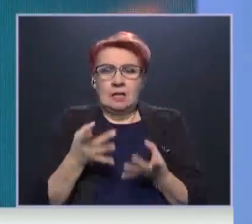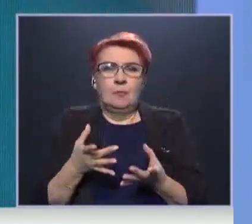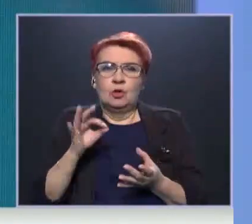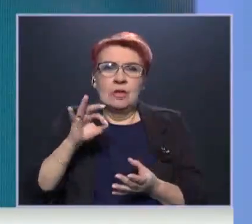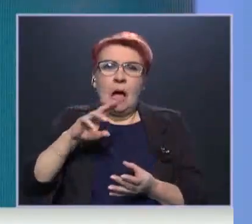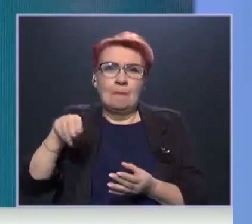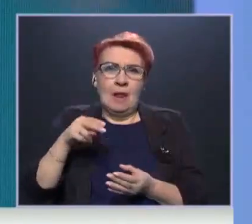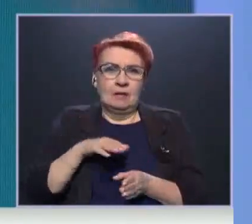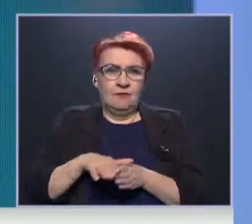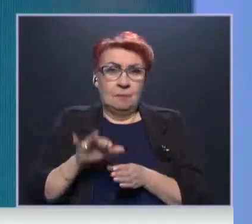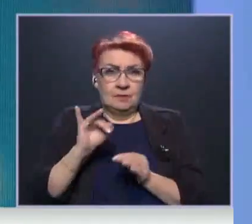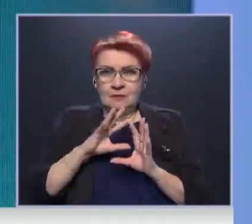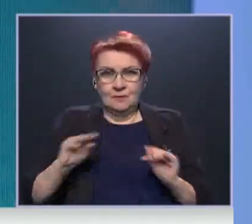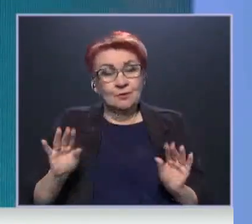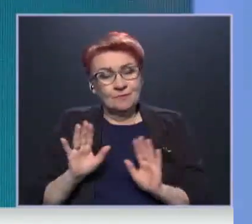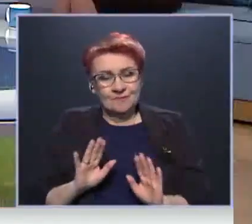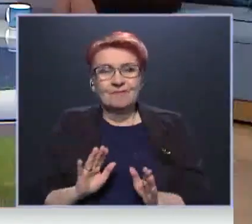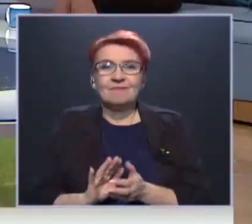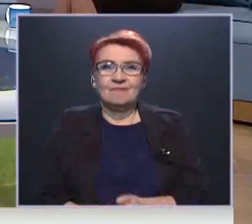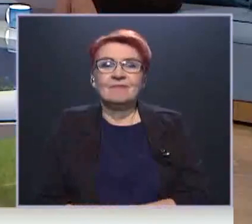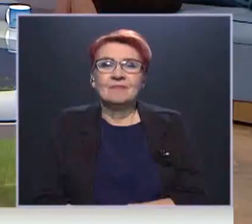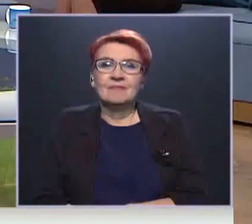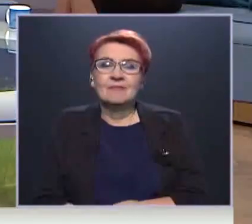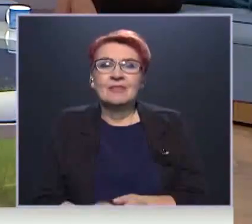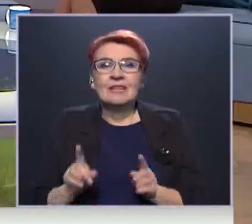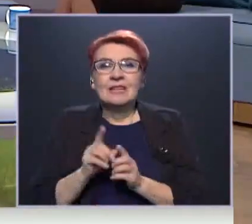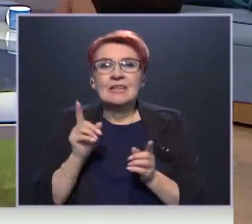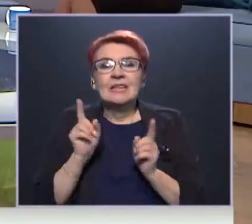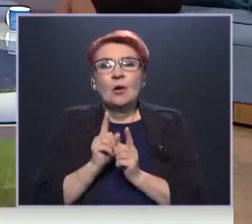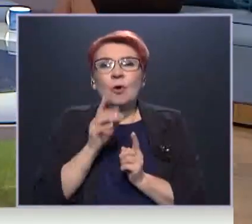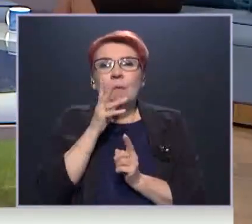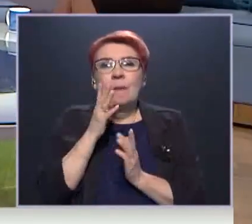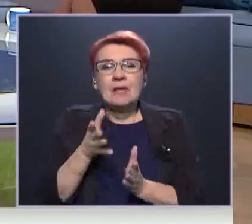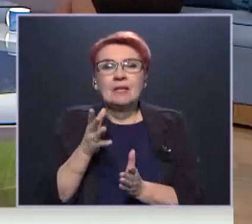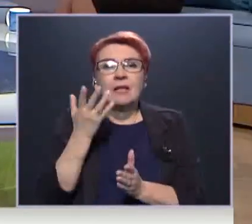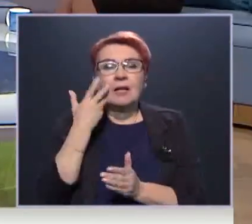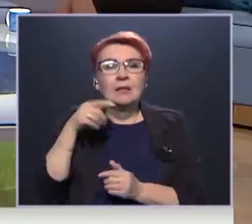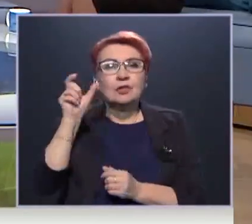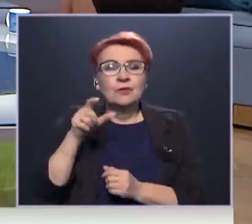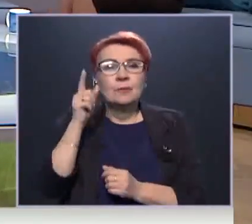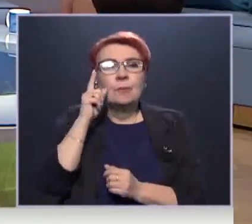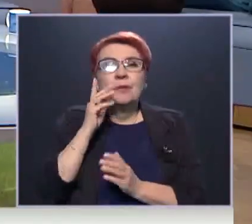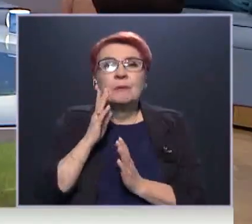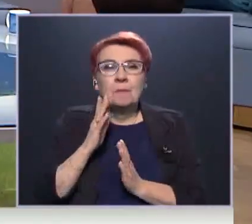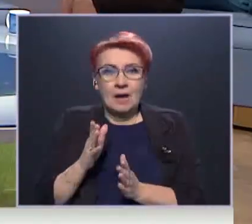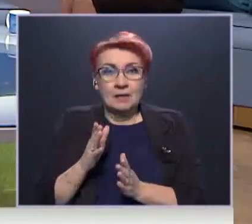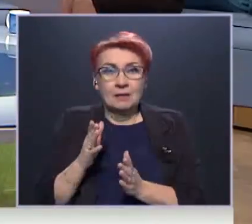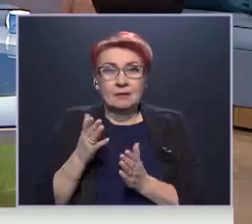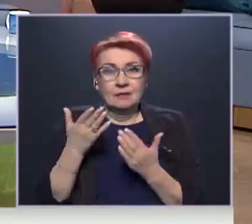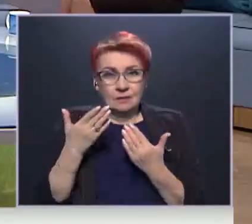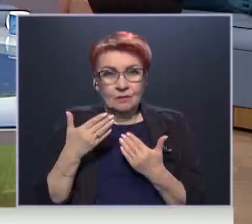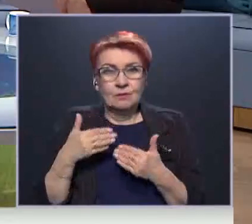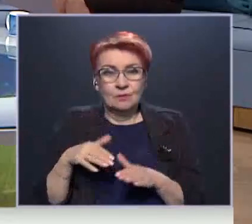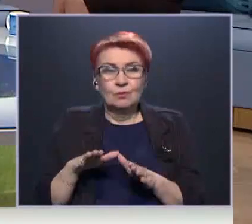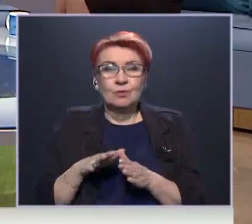обряд. Есть просто такой момент, когда человек, понимая, что уже на выход, ну,